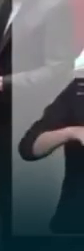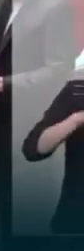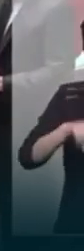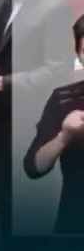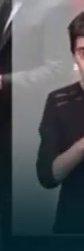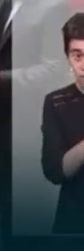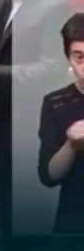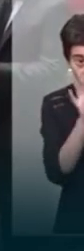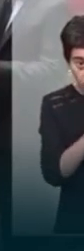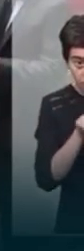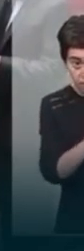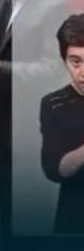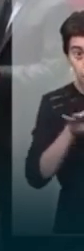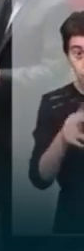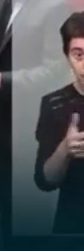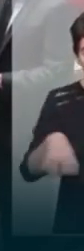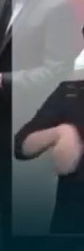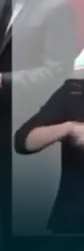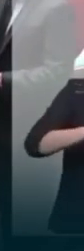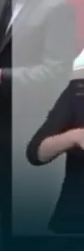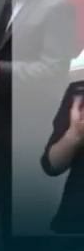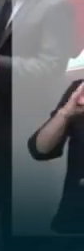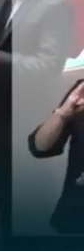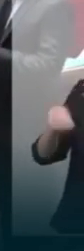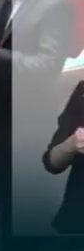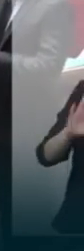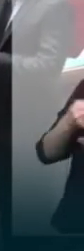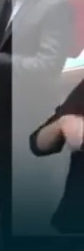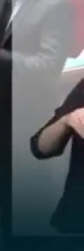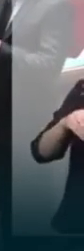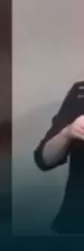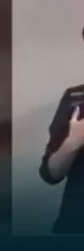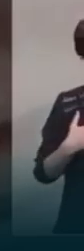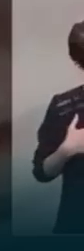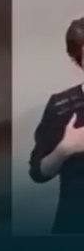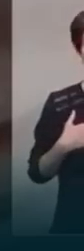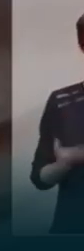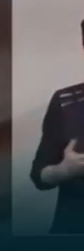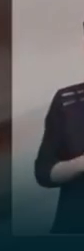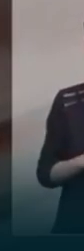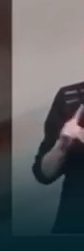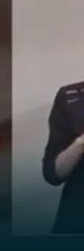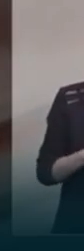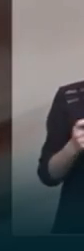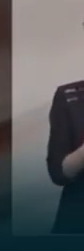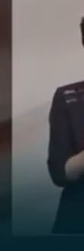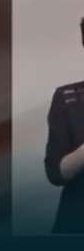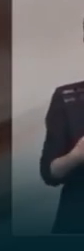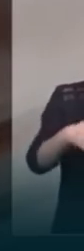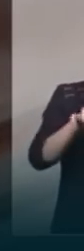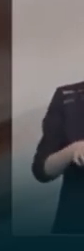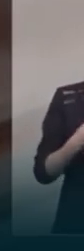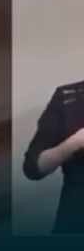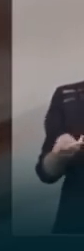peut-être le voterez-vous, va permettre de recruter 4000 AESH supplémentaires. Et j'ai l'immense honneur d'avoir porté la loi de transformation de la fonction publique. Loi